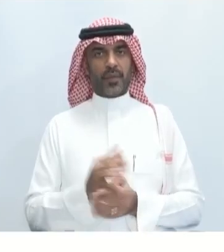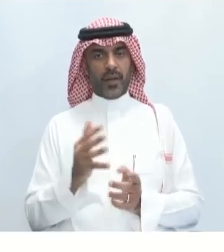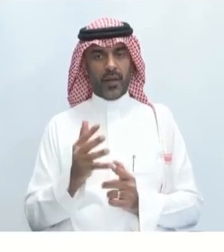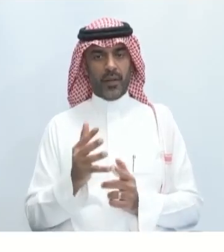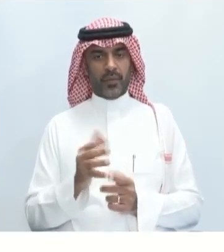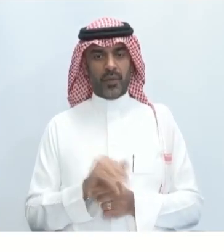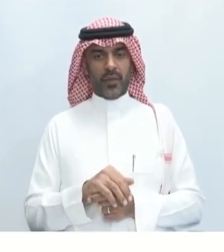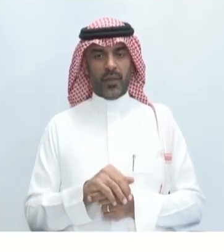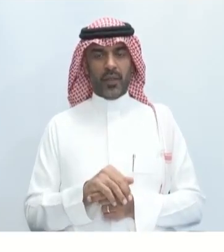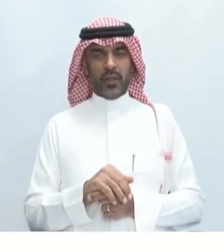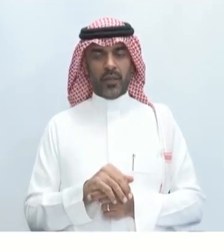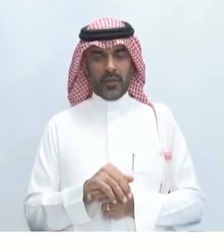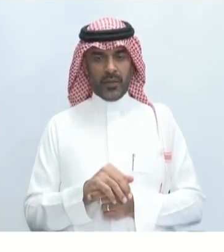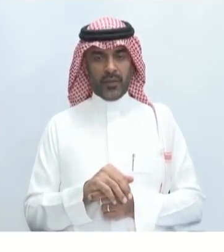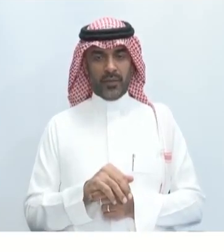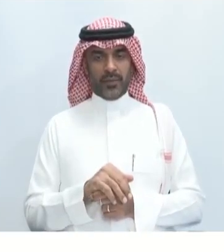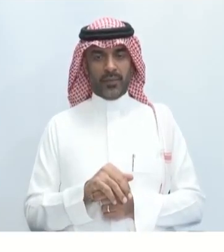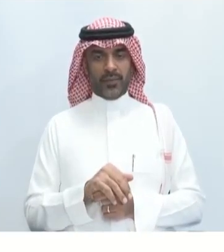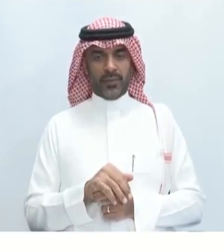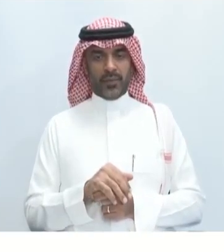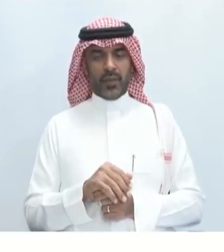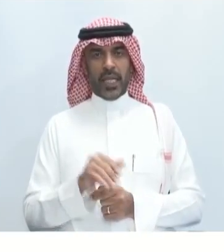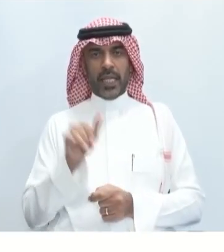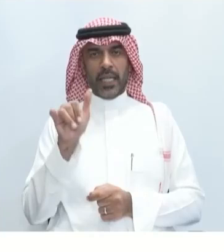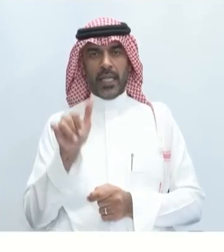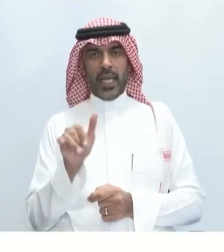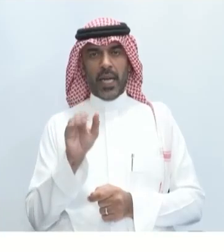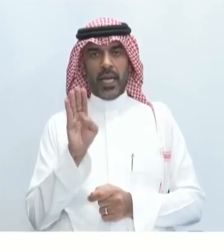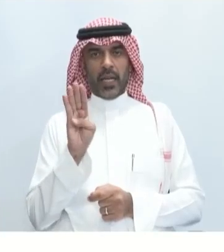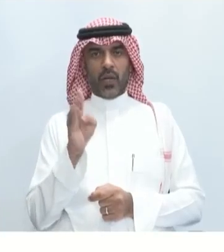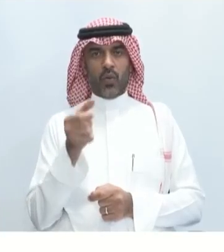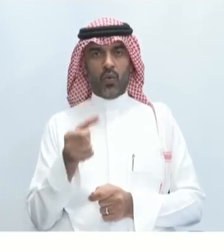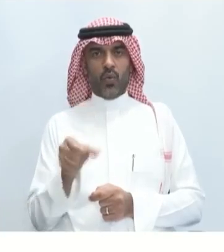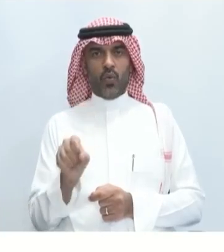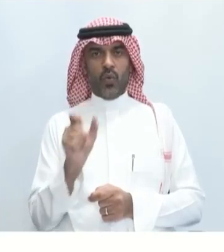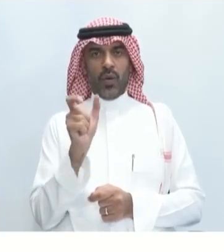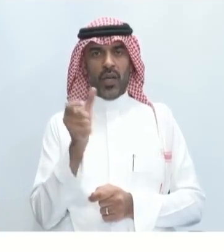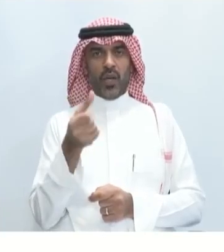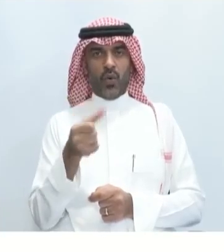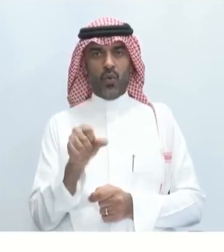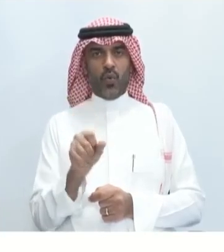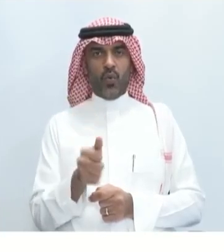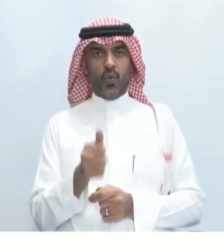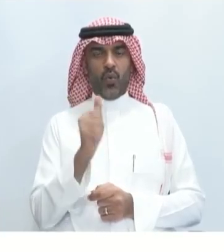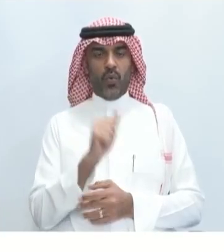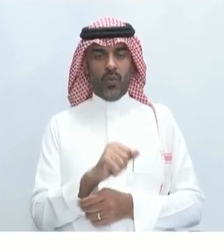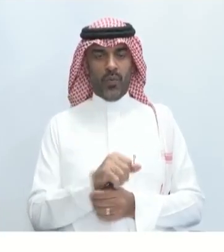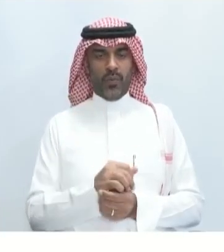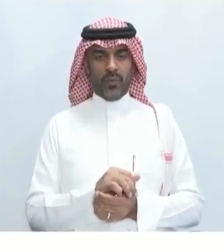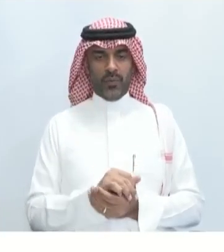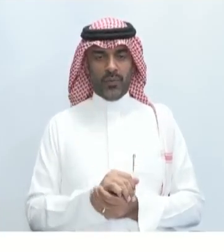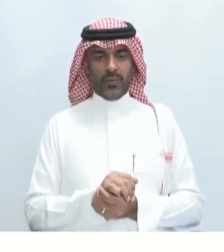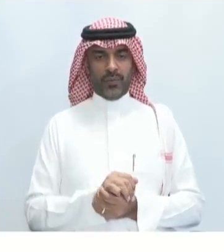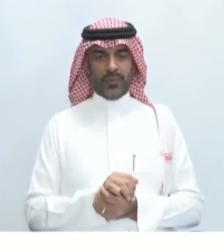نهتم بذوي الاحتياجات الخاصه كي يكونوا فاعلين في المجتمع